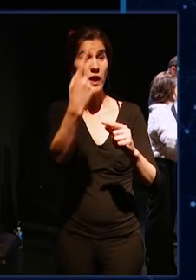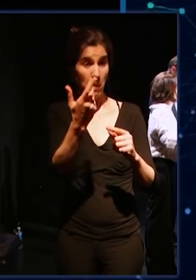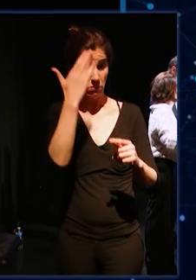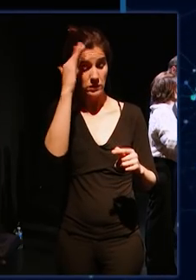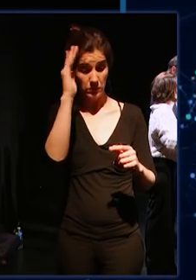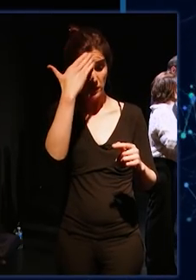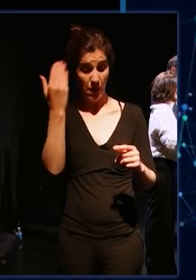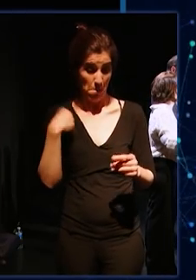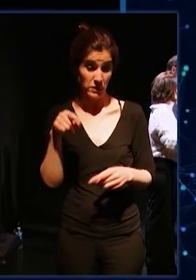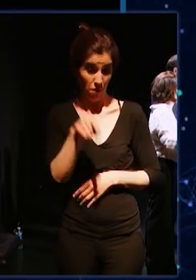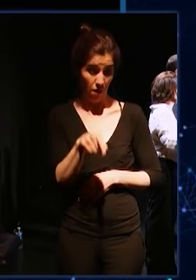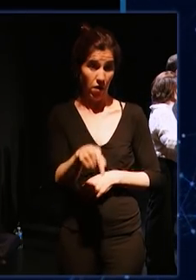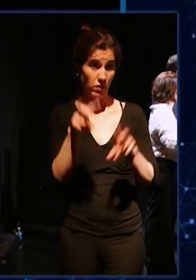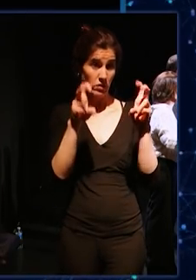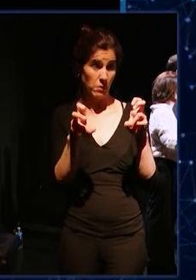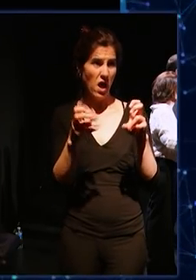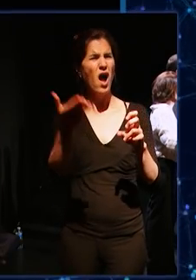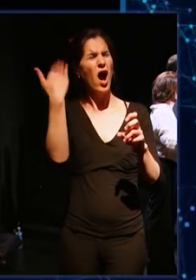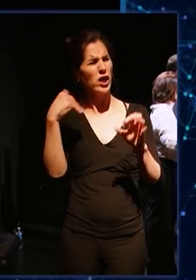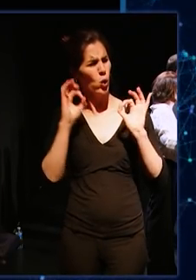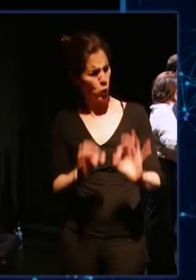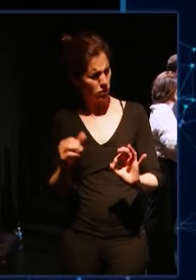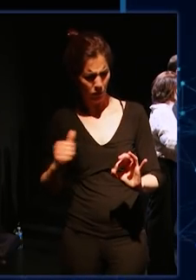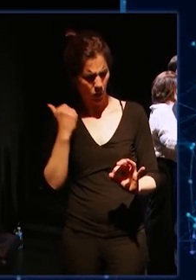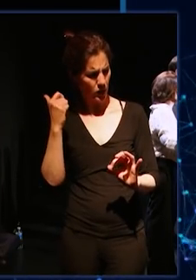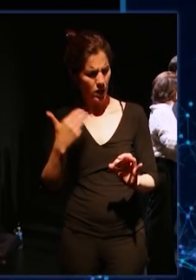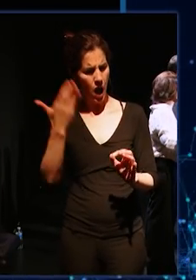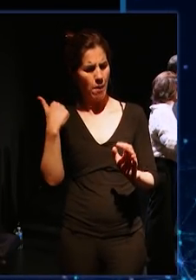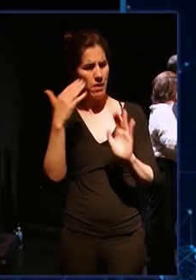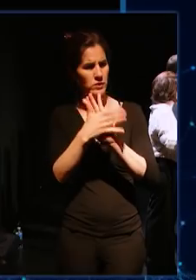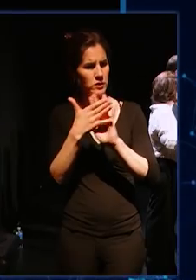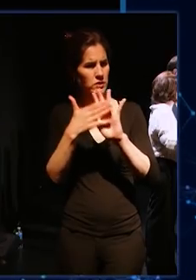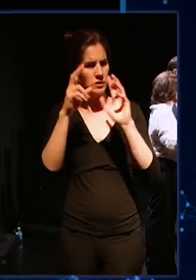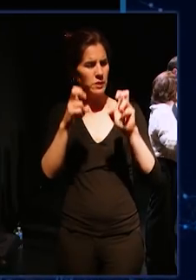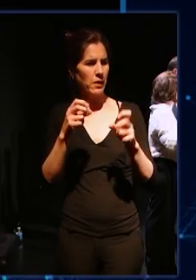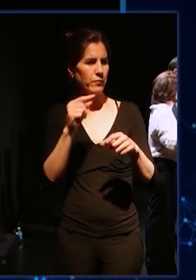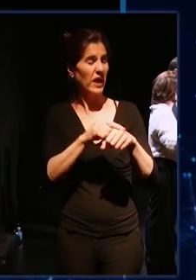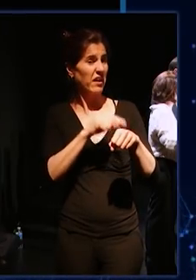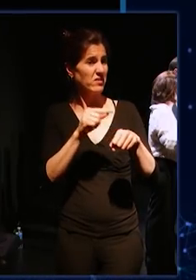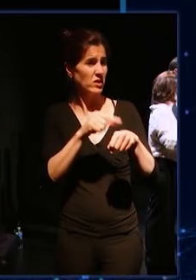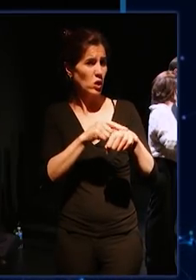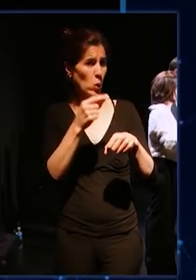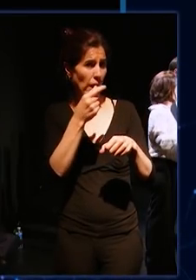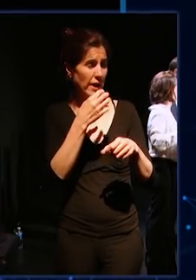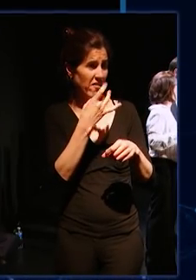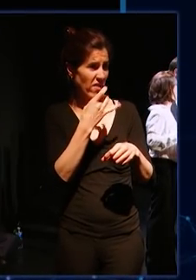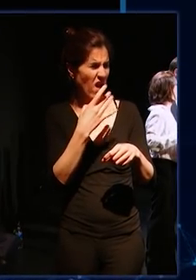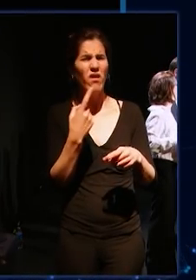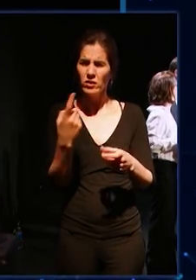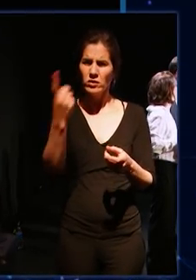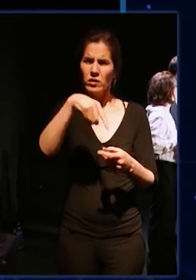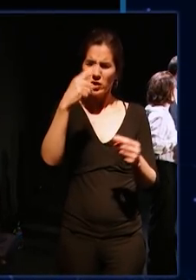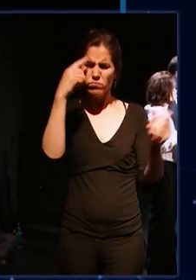aquest. I ahir comentàvem precisament a la tertúlia de cafè que hem trobat a faltar que això hauria de ser un